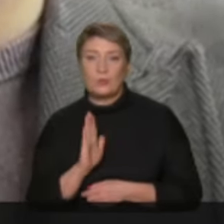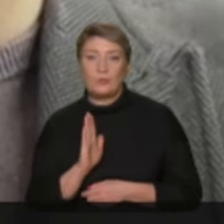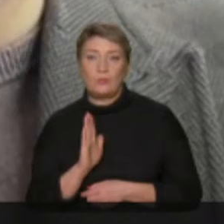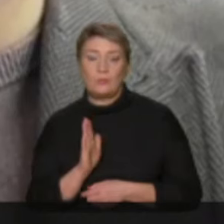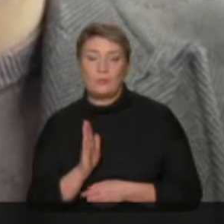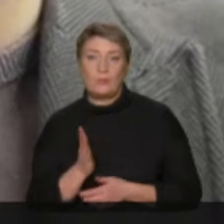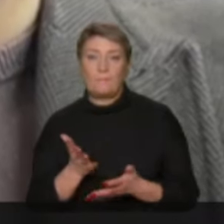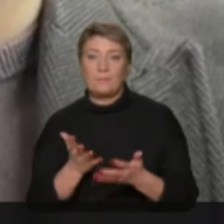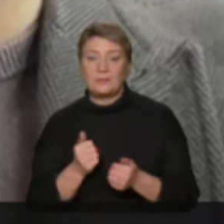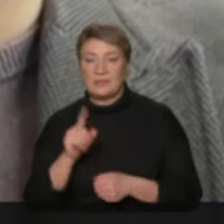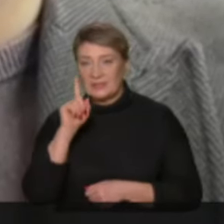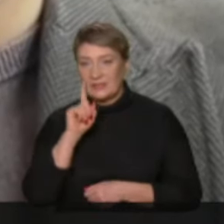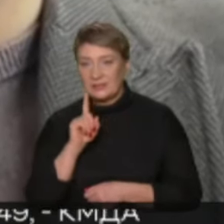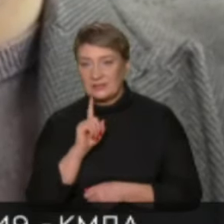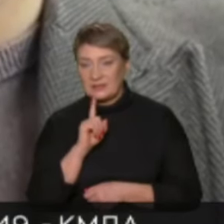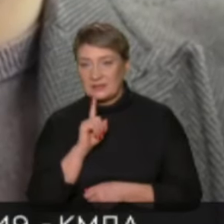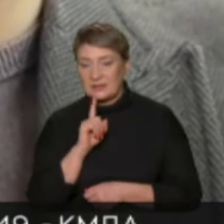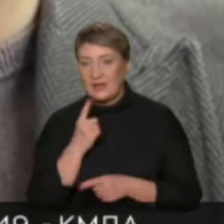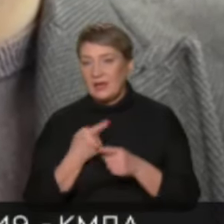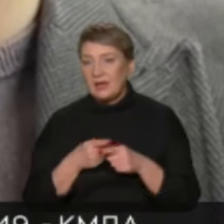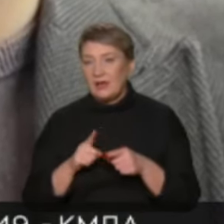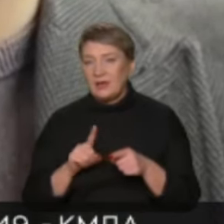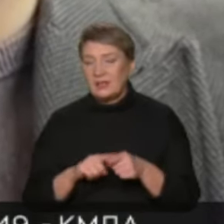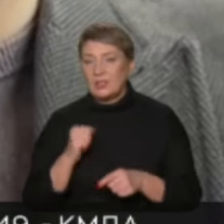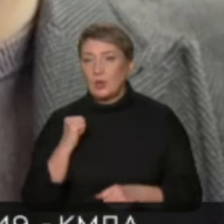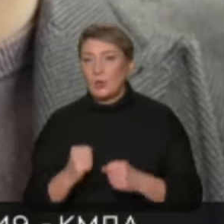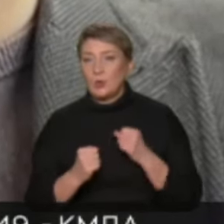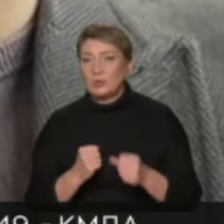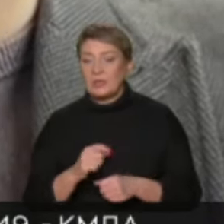предпримет Израиль. Эти удары, то есть